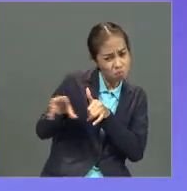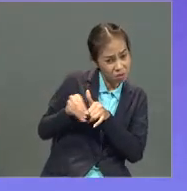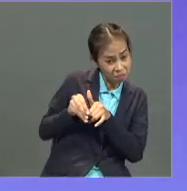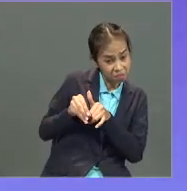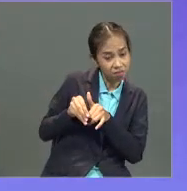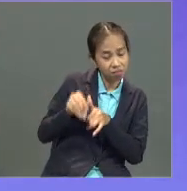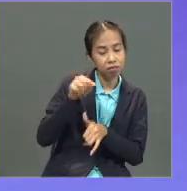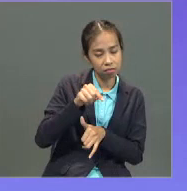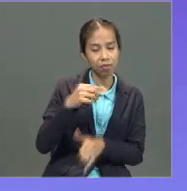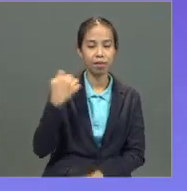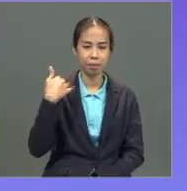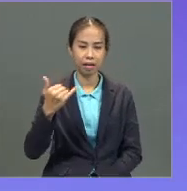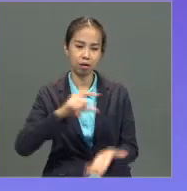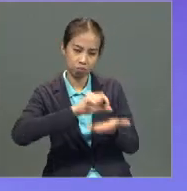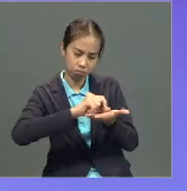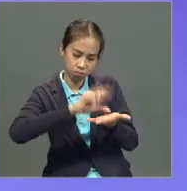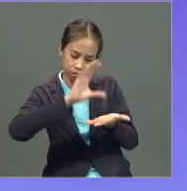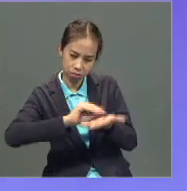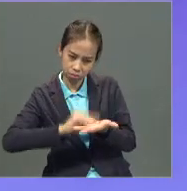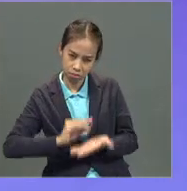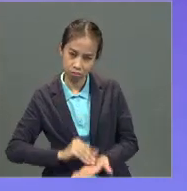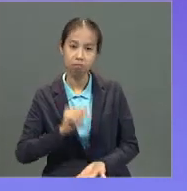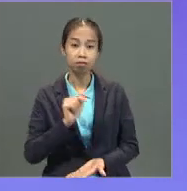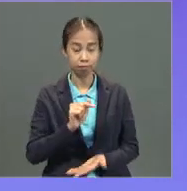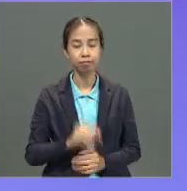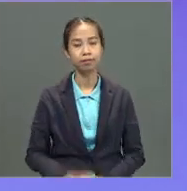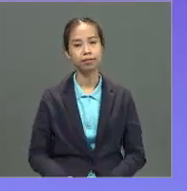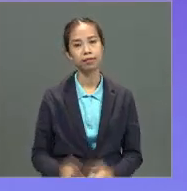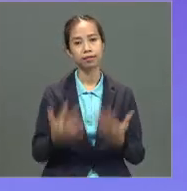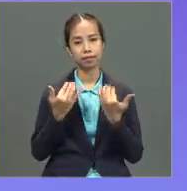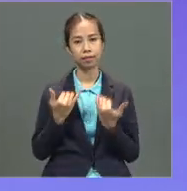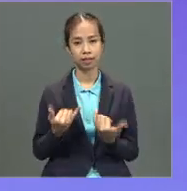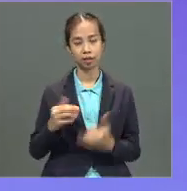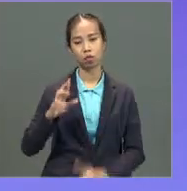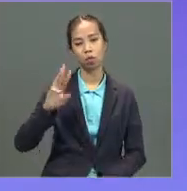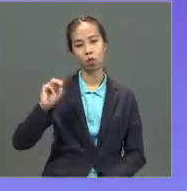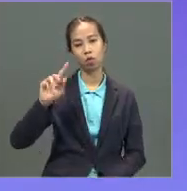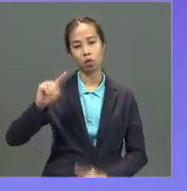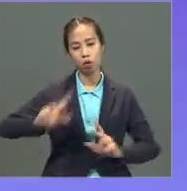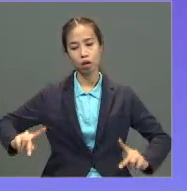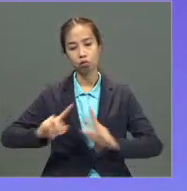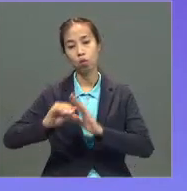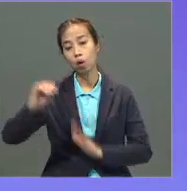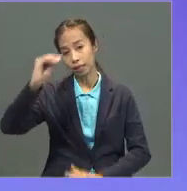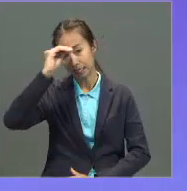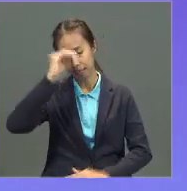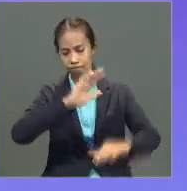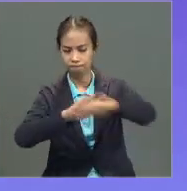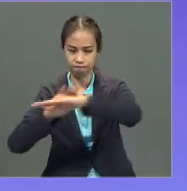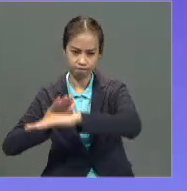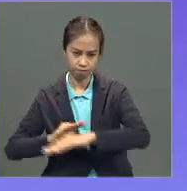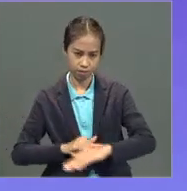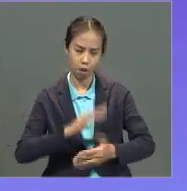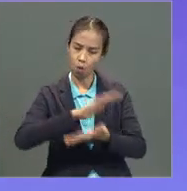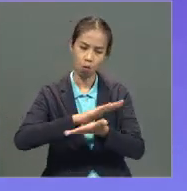ที่เราพบเรื่องของผู้ป่วยผู้ติดเชื้อโควิด -19 นะครับเรื่องนี้รัฐมนตรีว่าการกระทรวงศึกษาธิการได้กำชับนะครับให้ทุกโรงเรียนเนี่ยต้องทำ